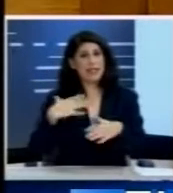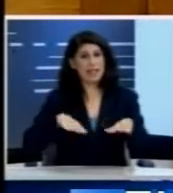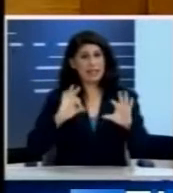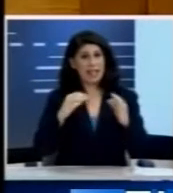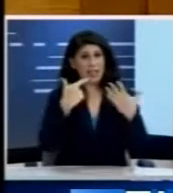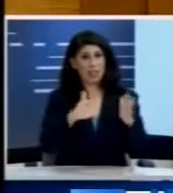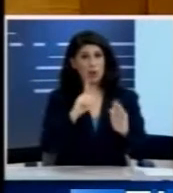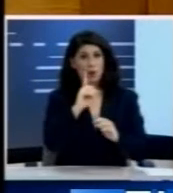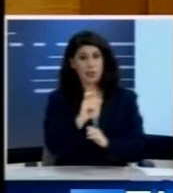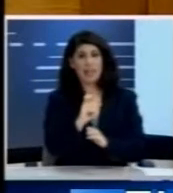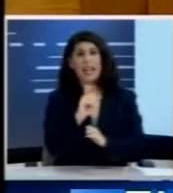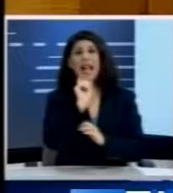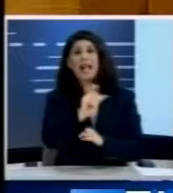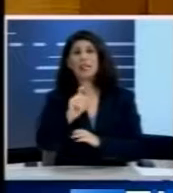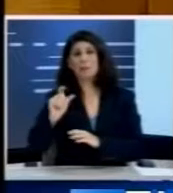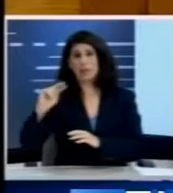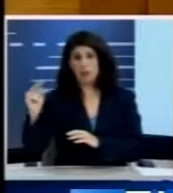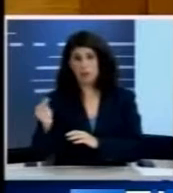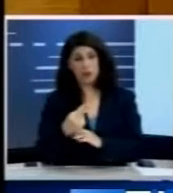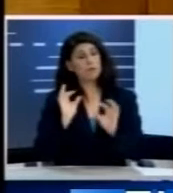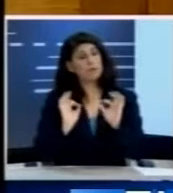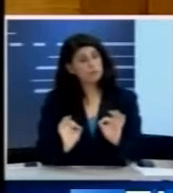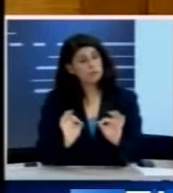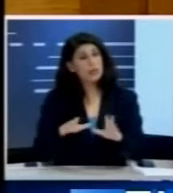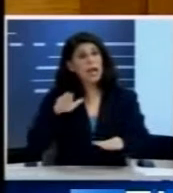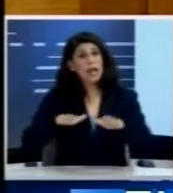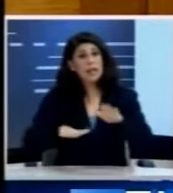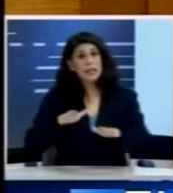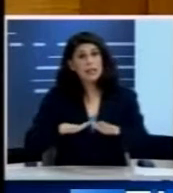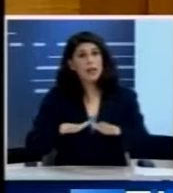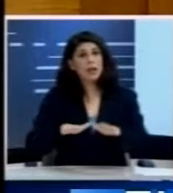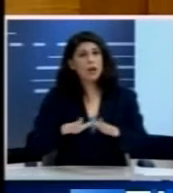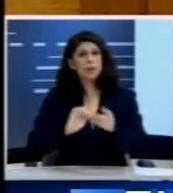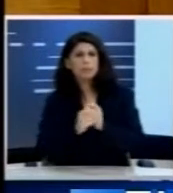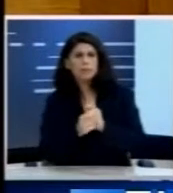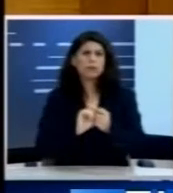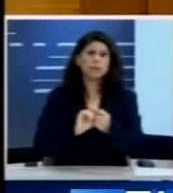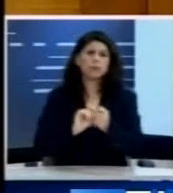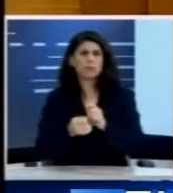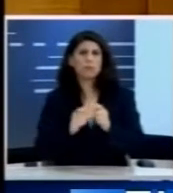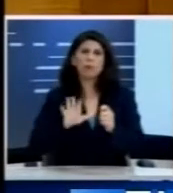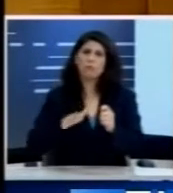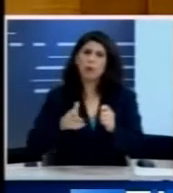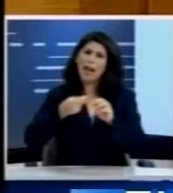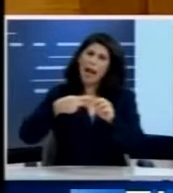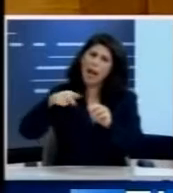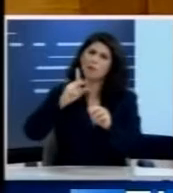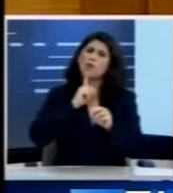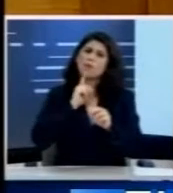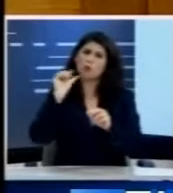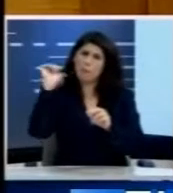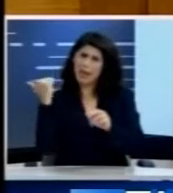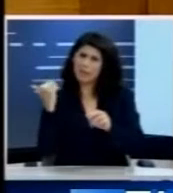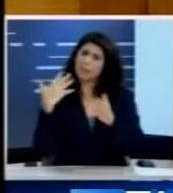ποσό των 710 εκατομμυρίων ευρώ, που βεβαίως ανάλογα με τις προσαρμογές μπορεί να υπάρξει και κάποια αύξηση όπως και